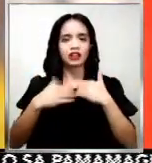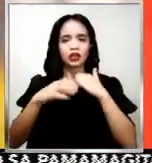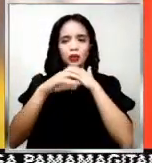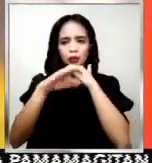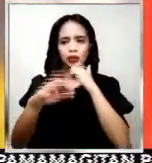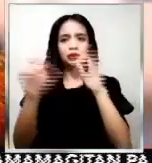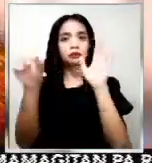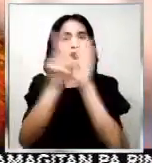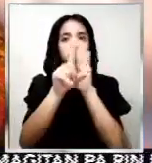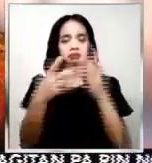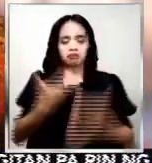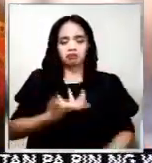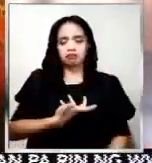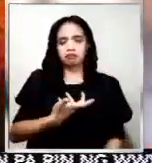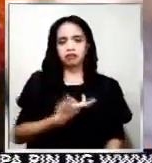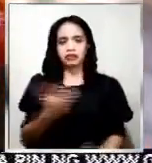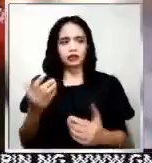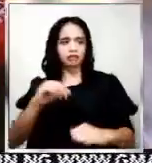mga nagtitinda